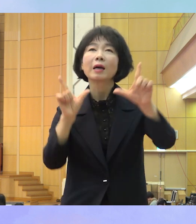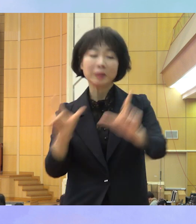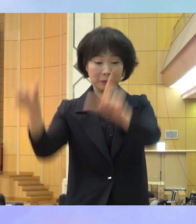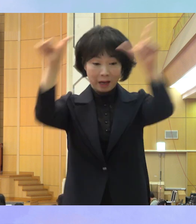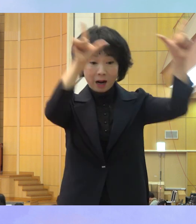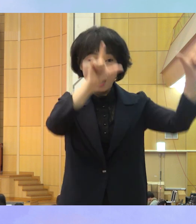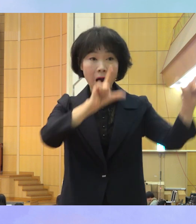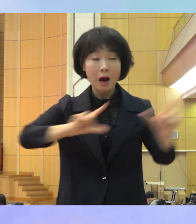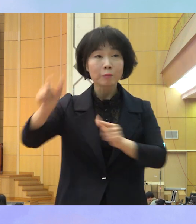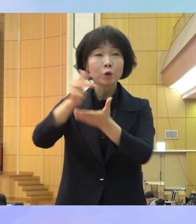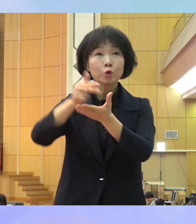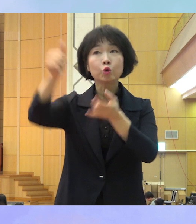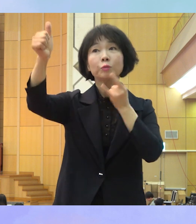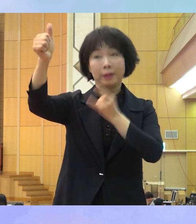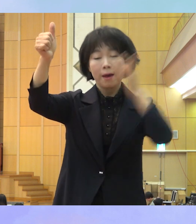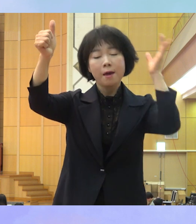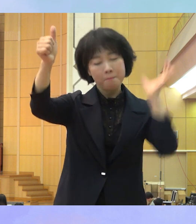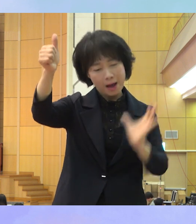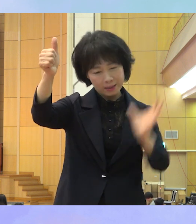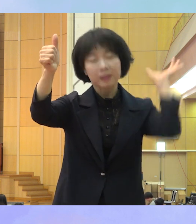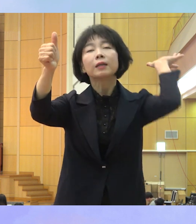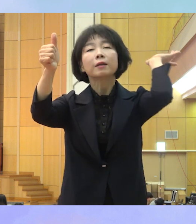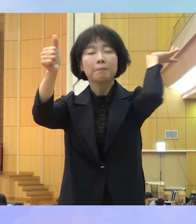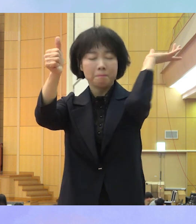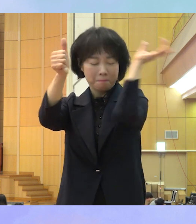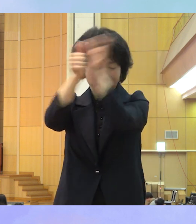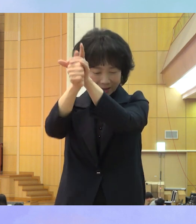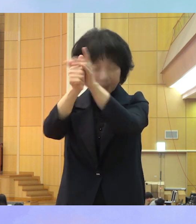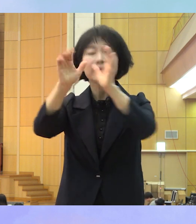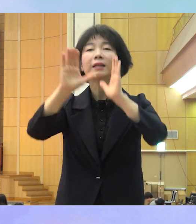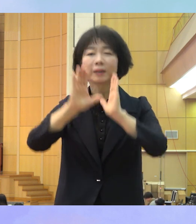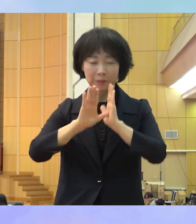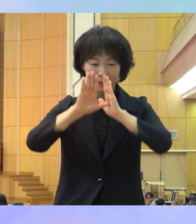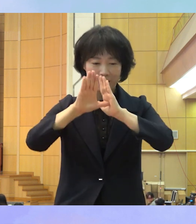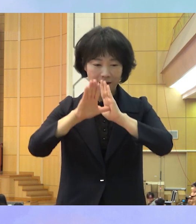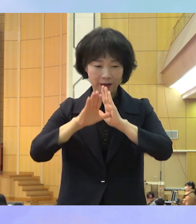나의 삶을 그분께 맡길 때